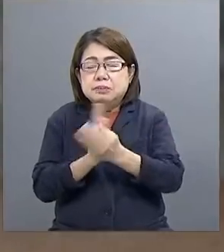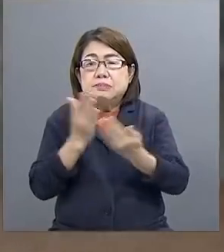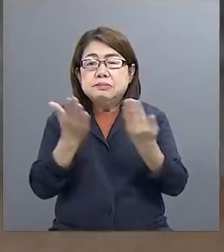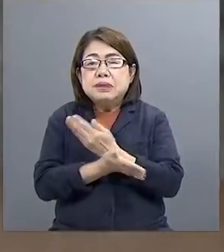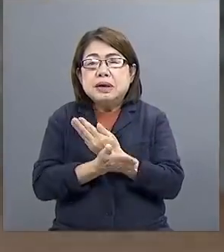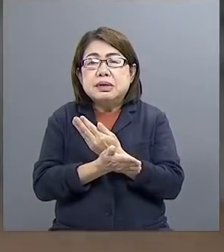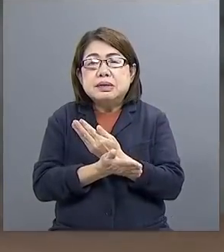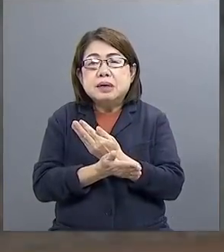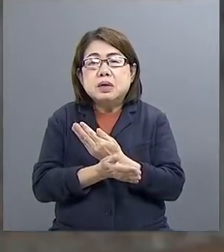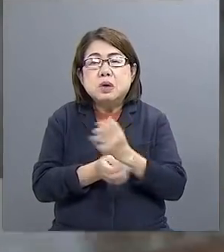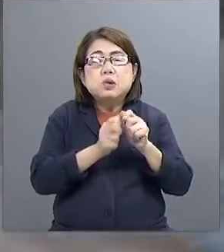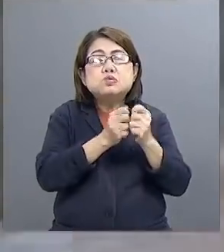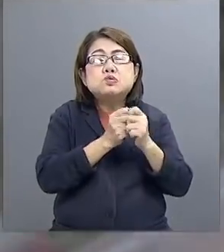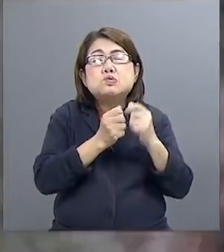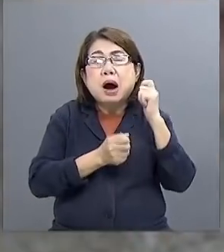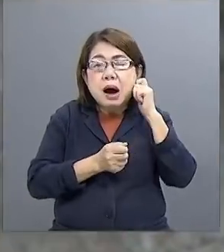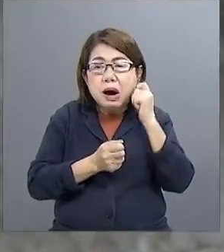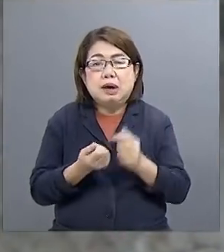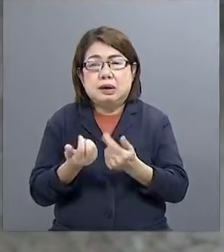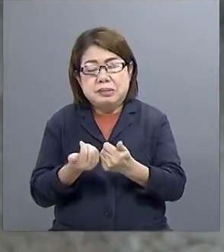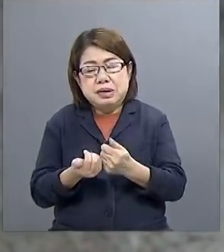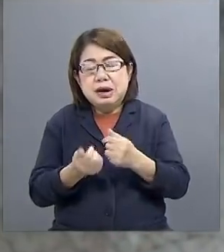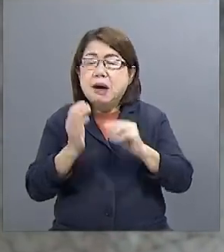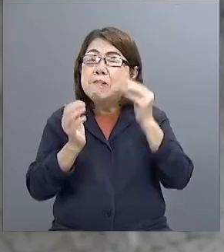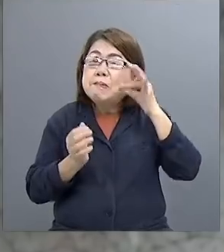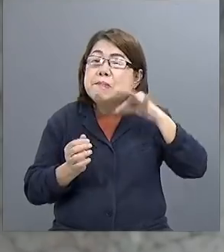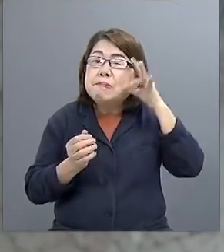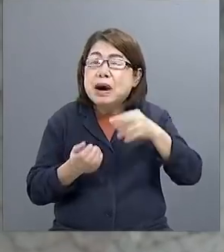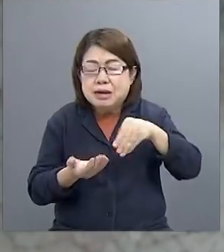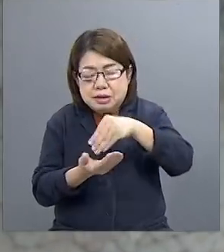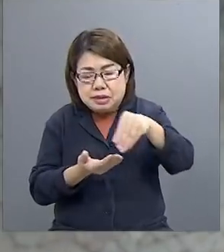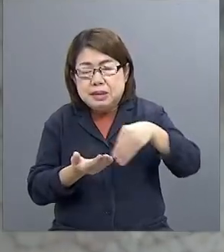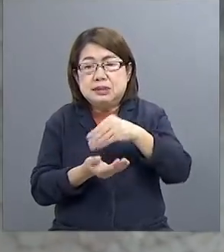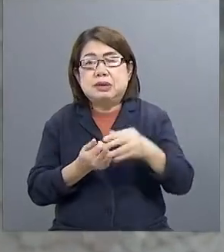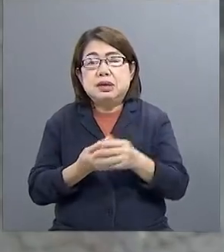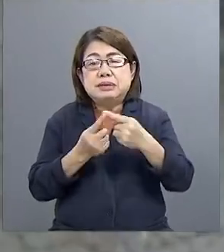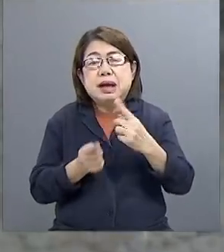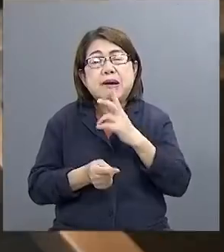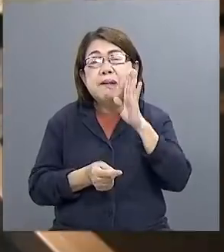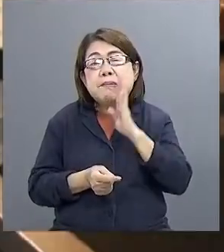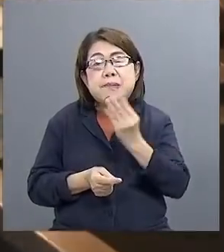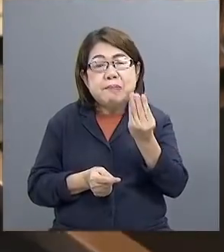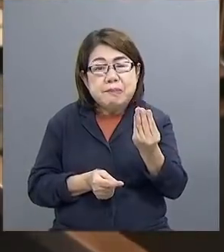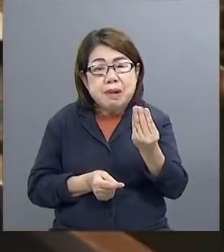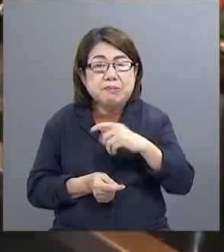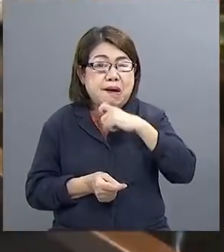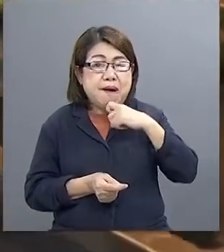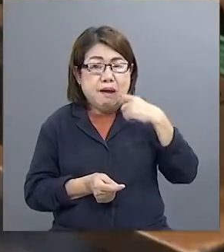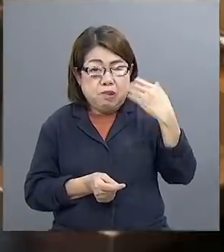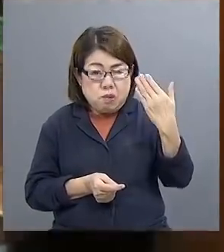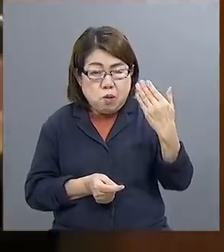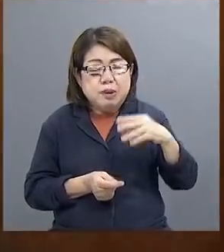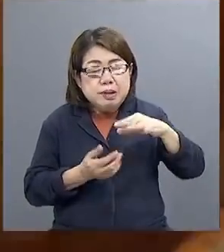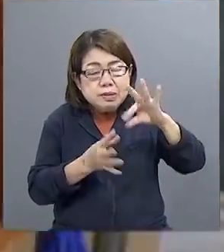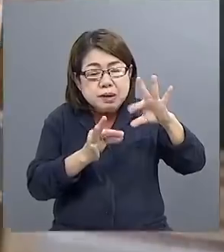ใช้เนื้อลิ้นจี่ราดด้วยน้ำผึ้งส่วนเมนูเอวลำไยใช้ลำใยตากแห้งเชื่อมราดด้วยน้ำตาล